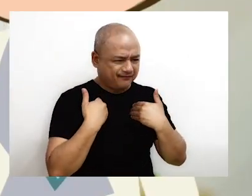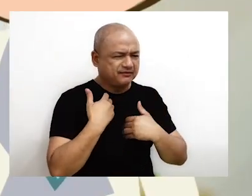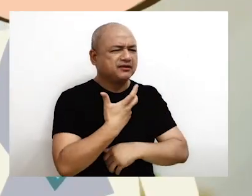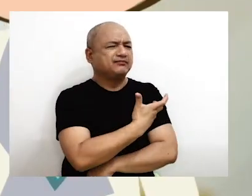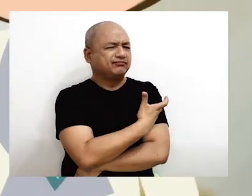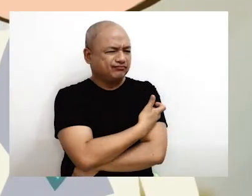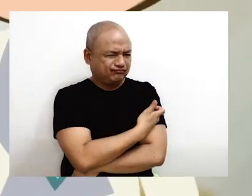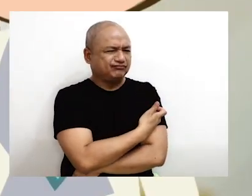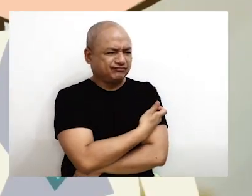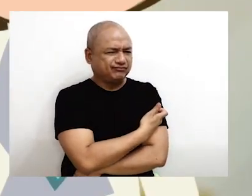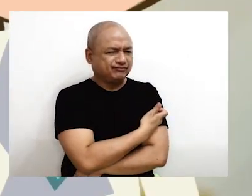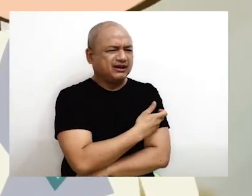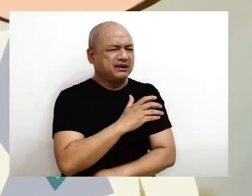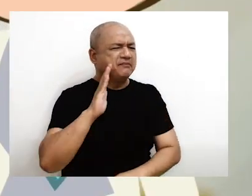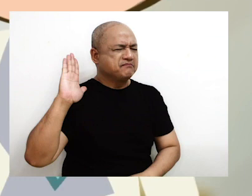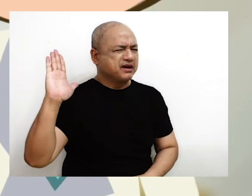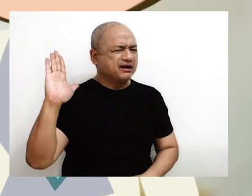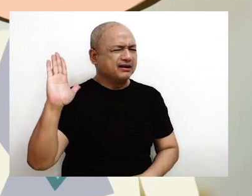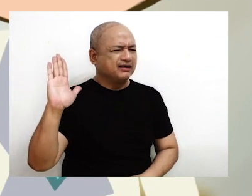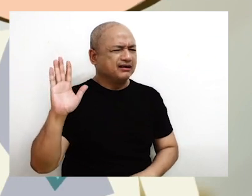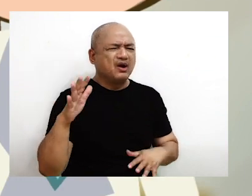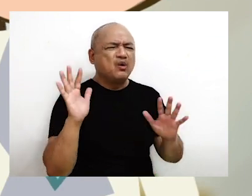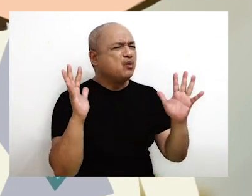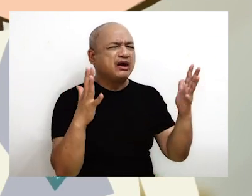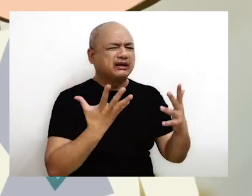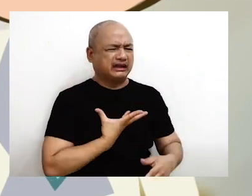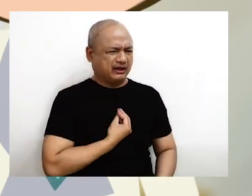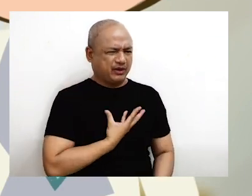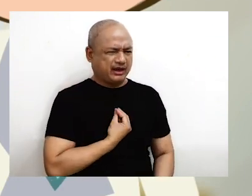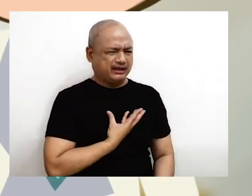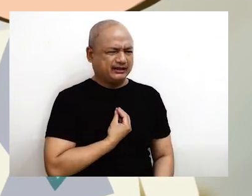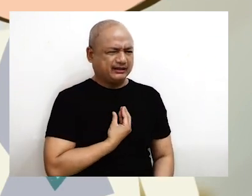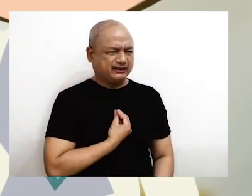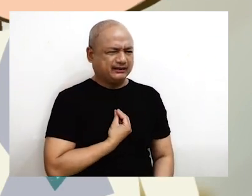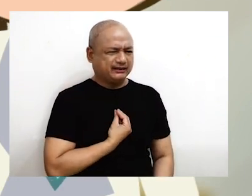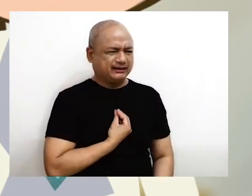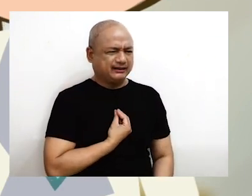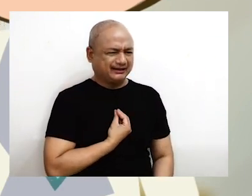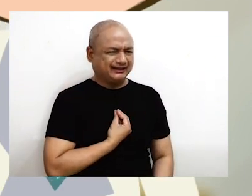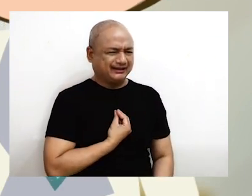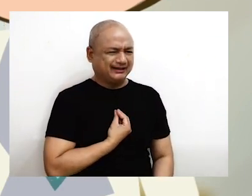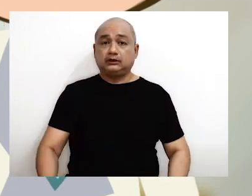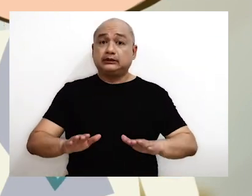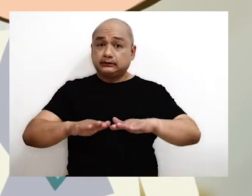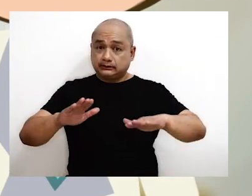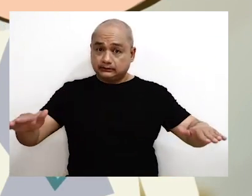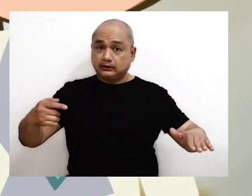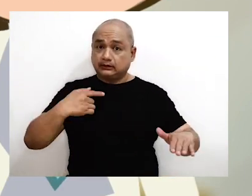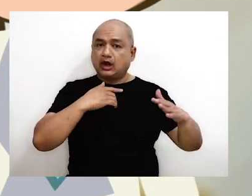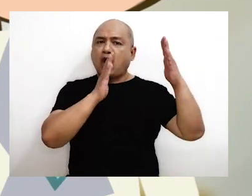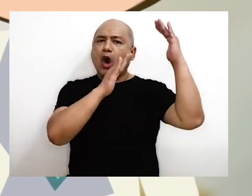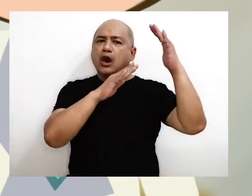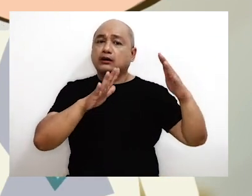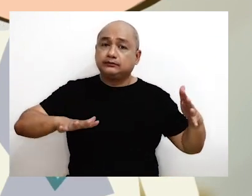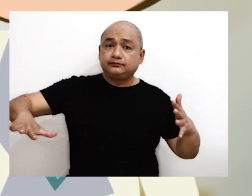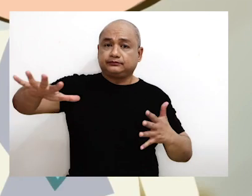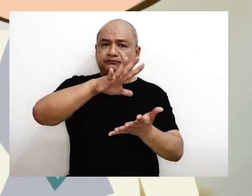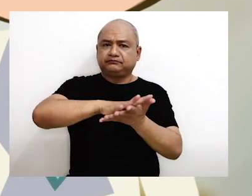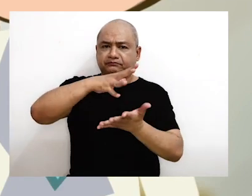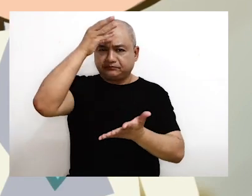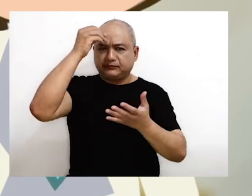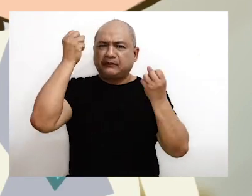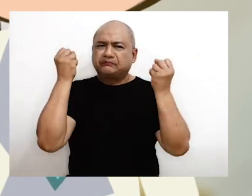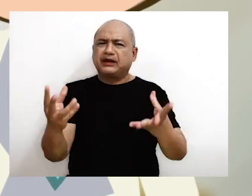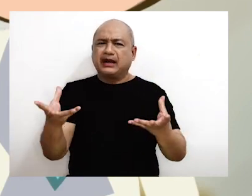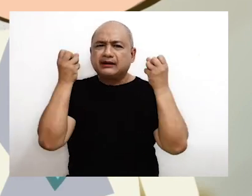Mga bata, sana'y marami kayong natutunan sa ating kwento. Magpatulong sa inyong mga